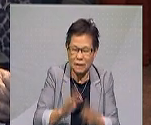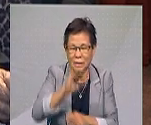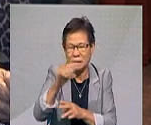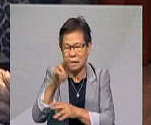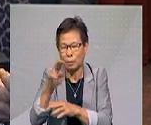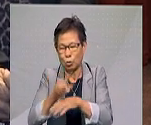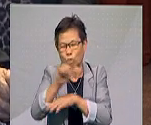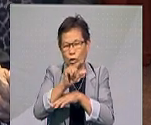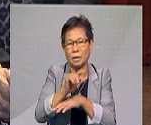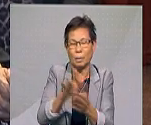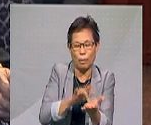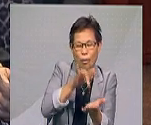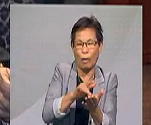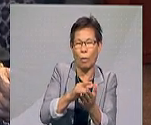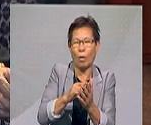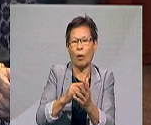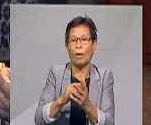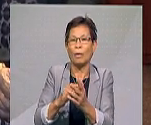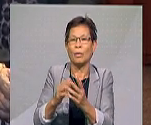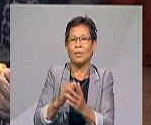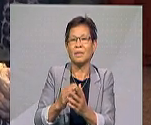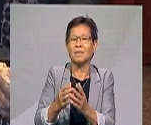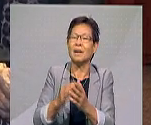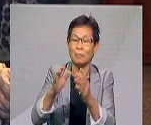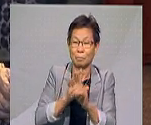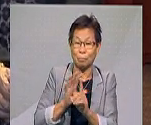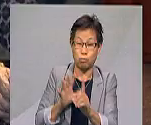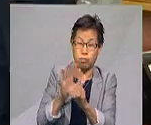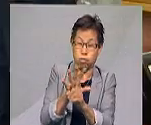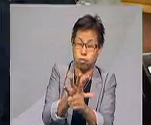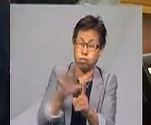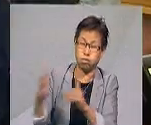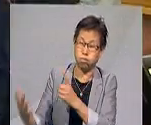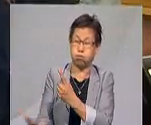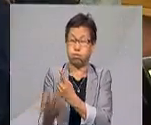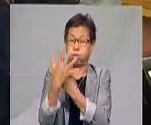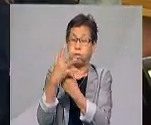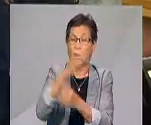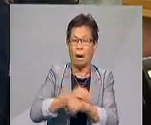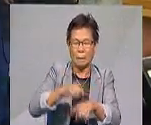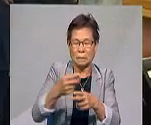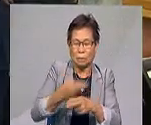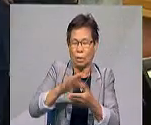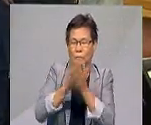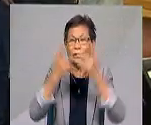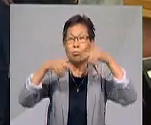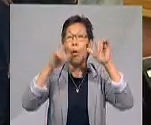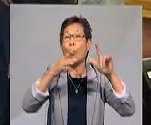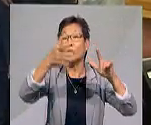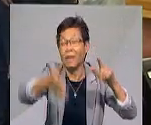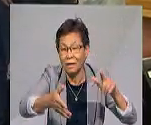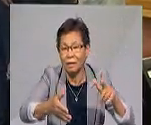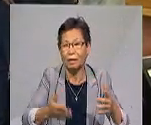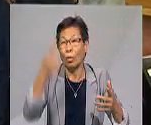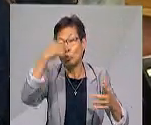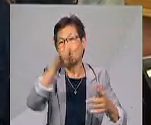kesempatan yang ada dengan menaikkan pengikut neneknya sehingga menjadi terkenal dan popular dalam masa yang singkat. Apa yang bakal menanti